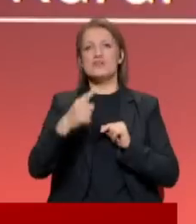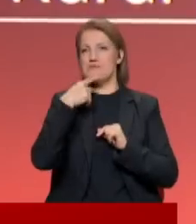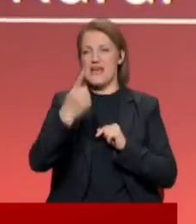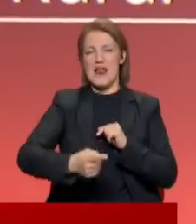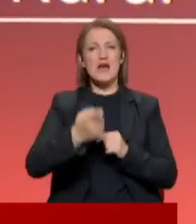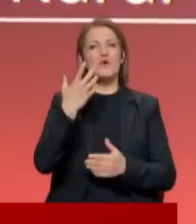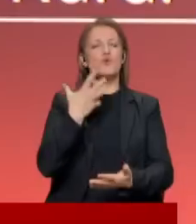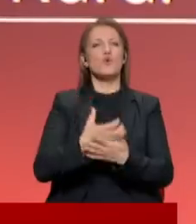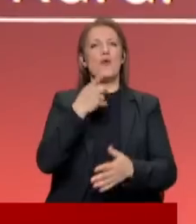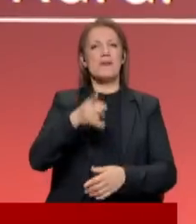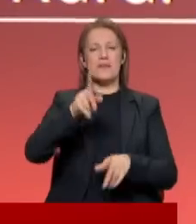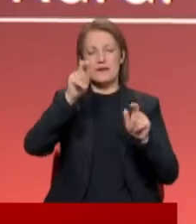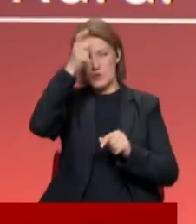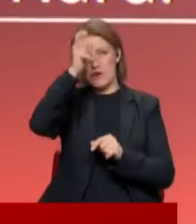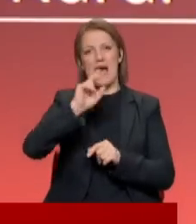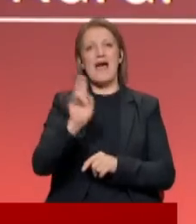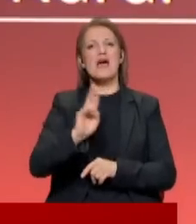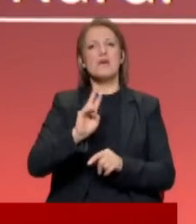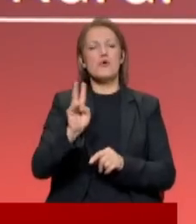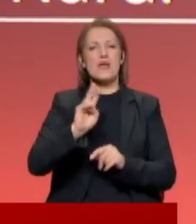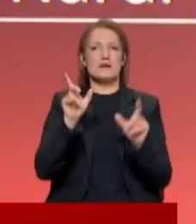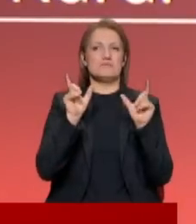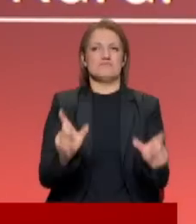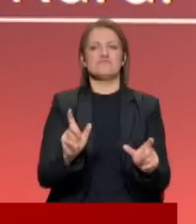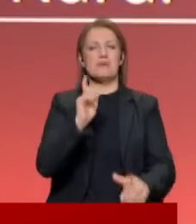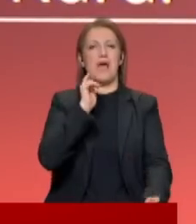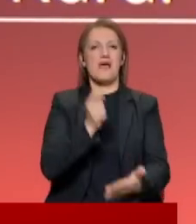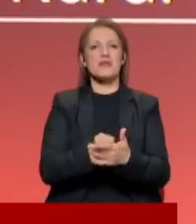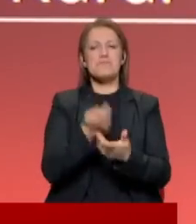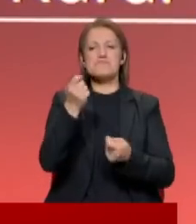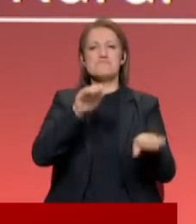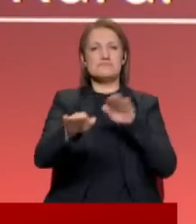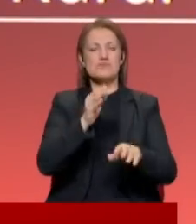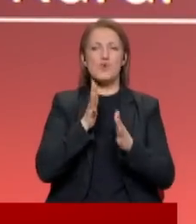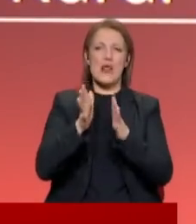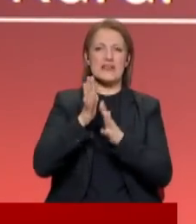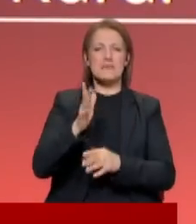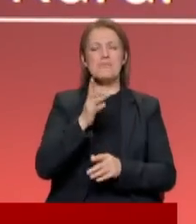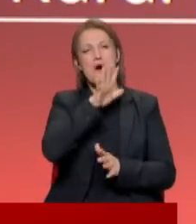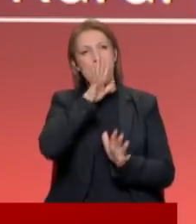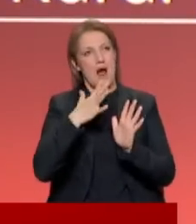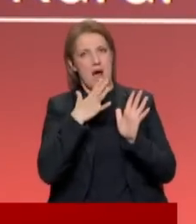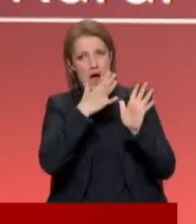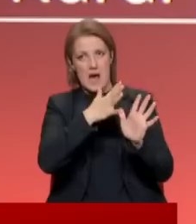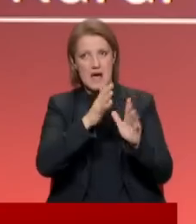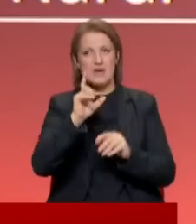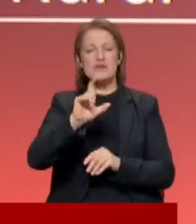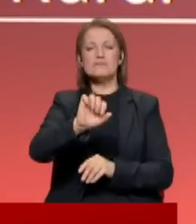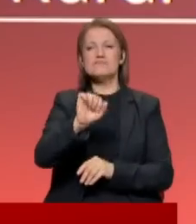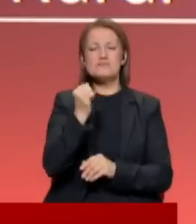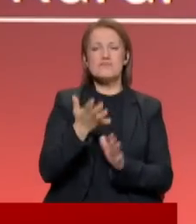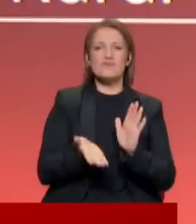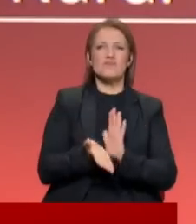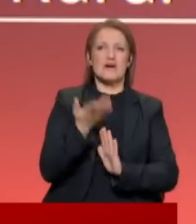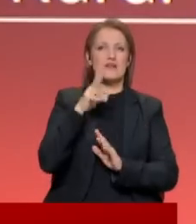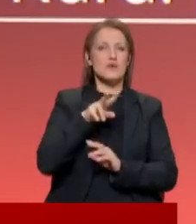uygulamadaki Türkiye Ekonomi modelini savundu yatarım istihdam üretim ihracat ve cari fazla yoluyla